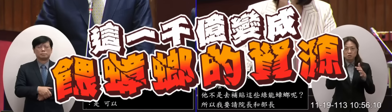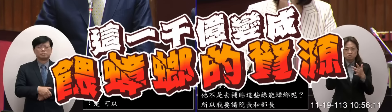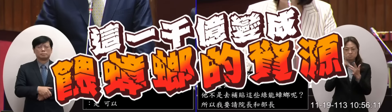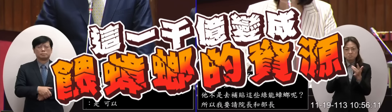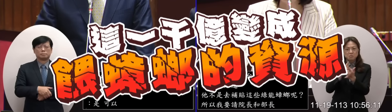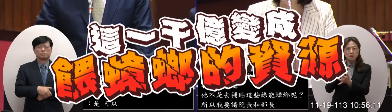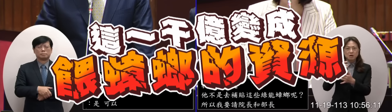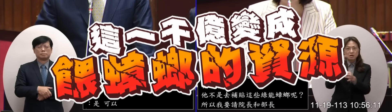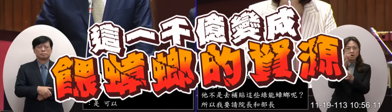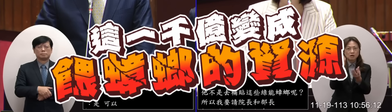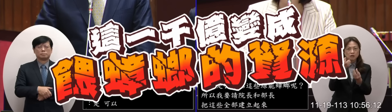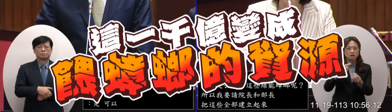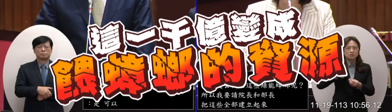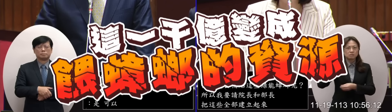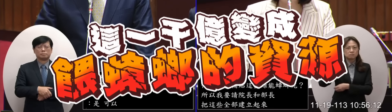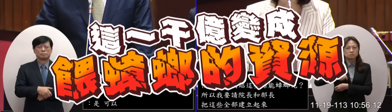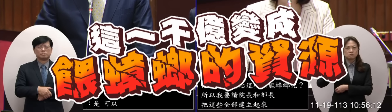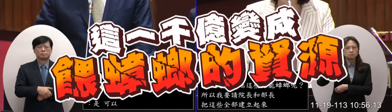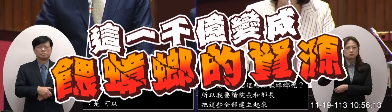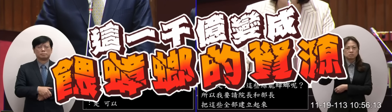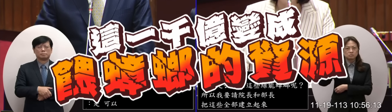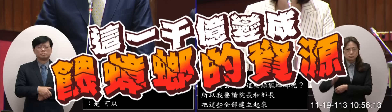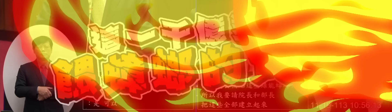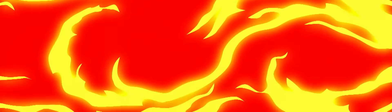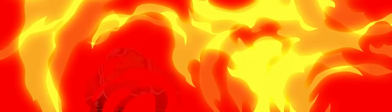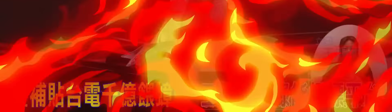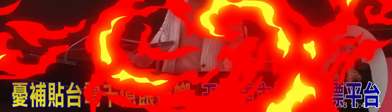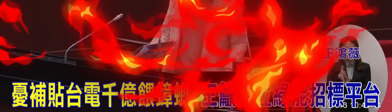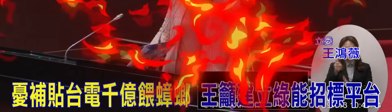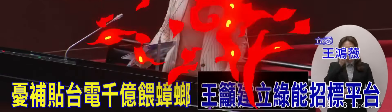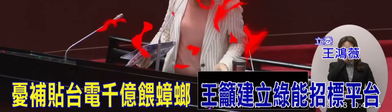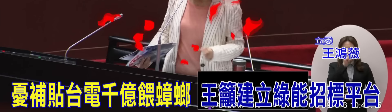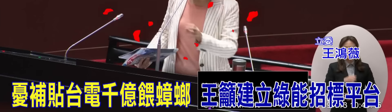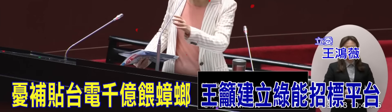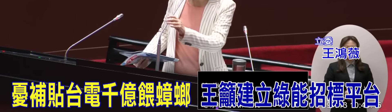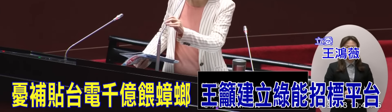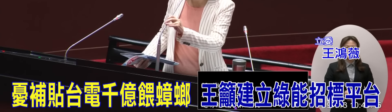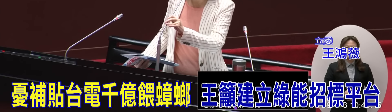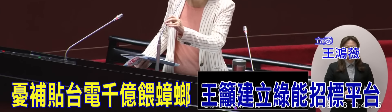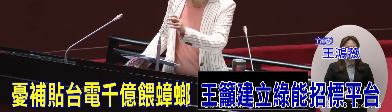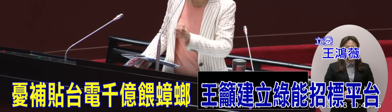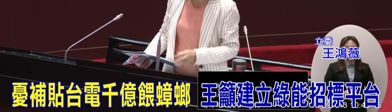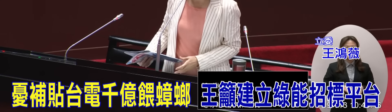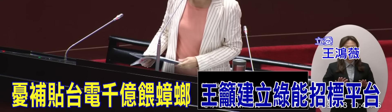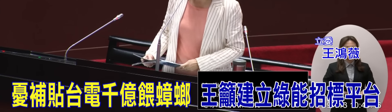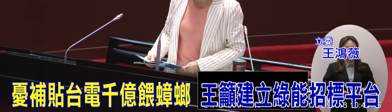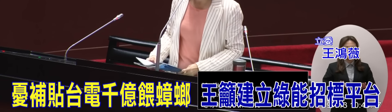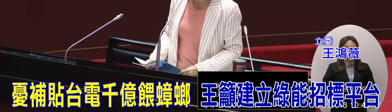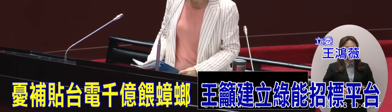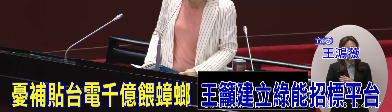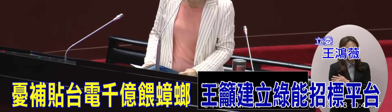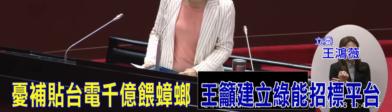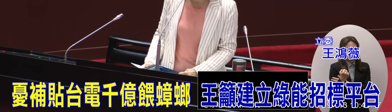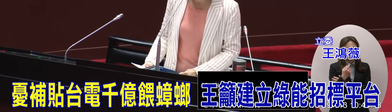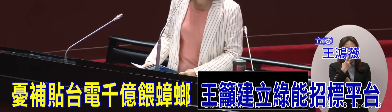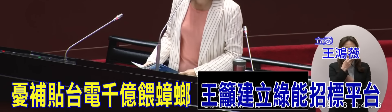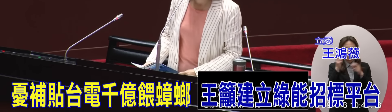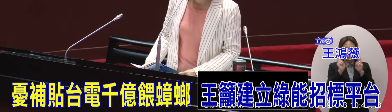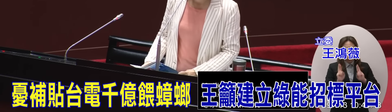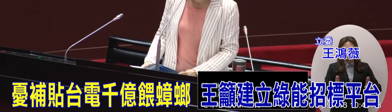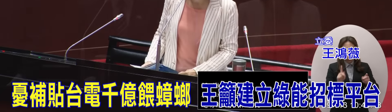这1000亿变成喂蟑螂的这些资源。我们现在要全力发展绿电，对不